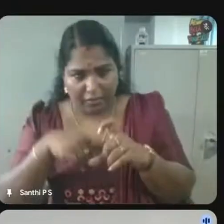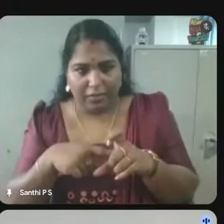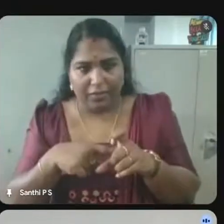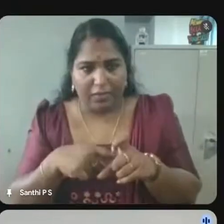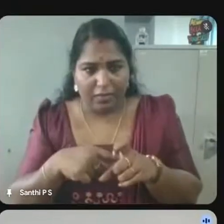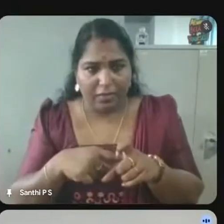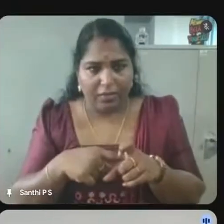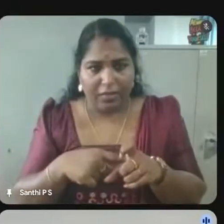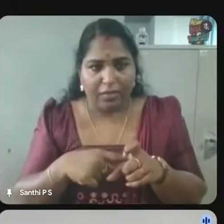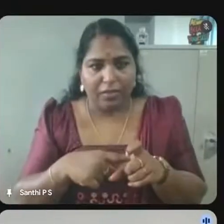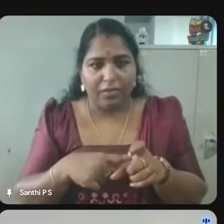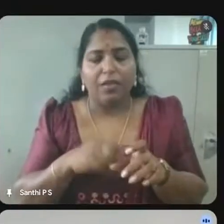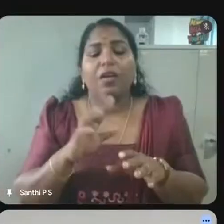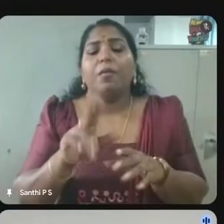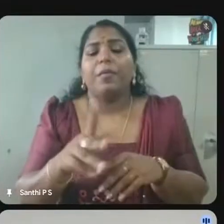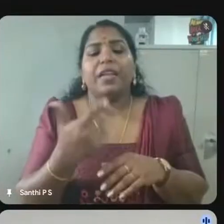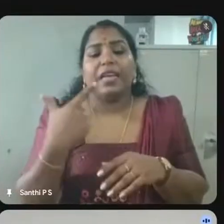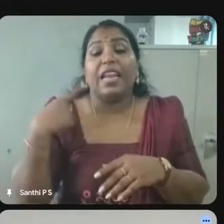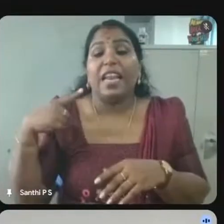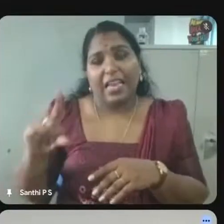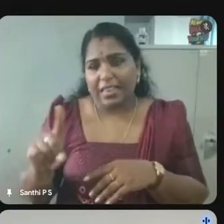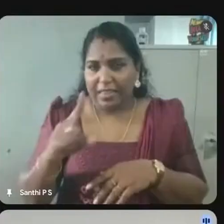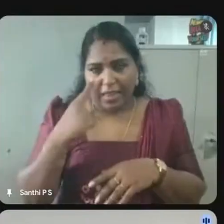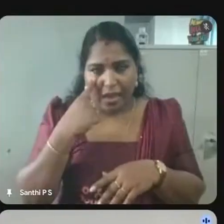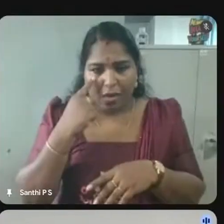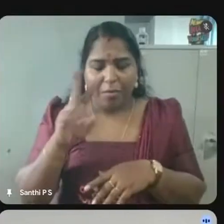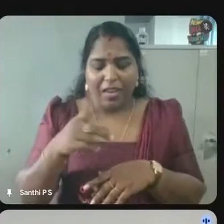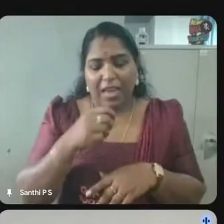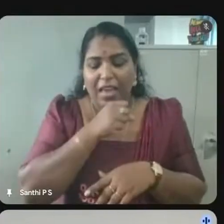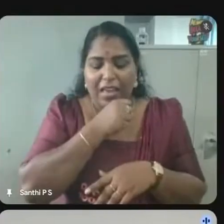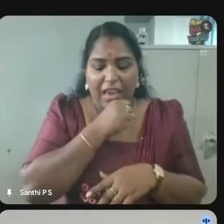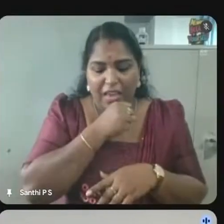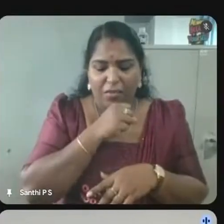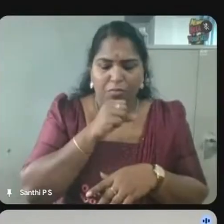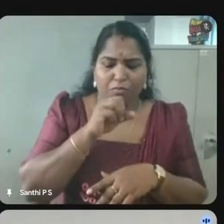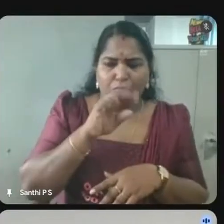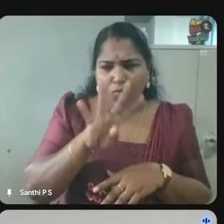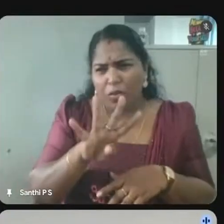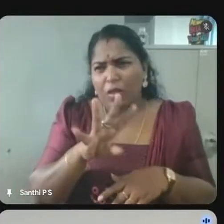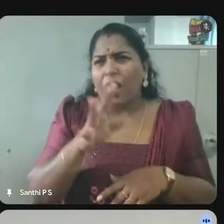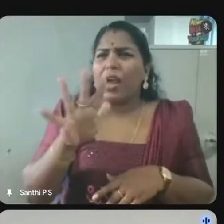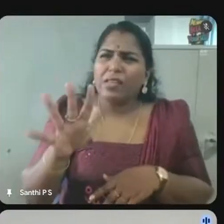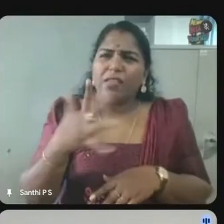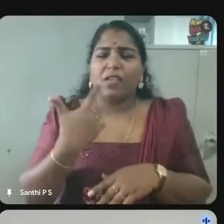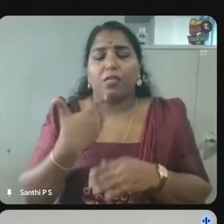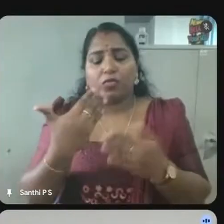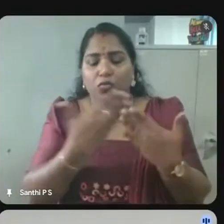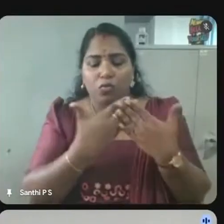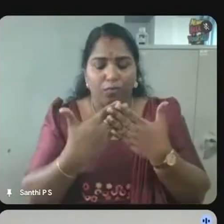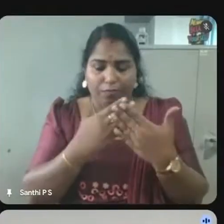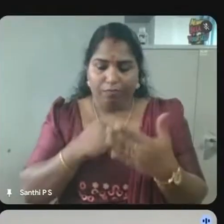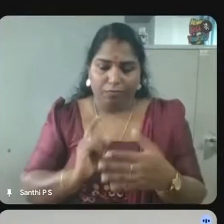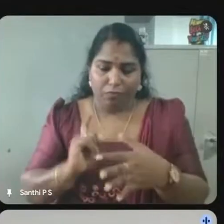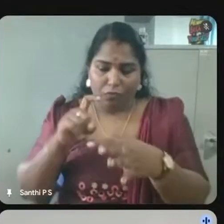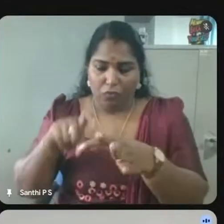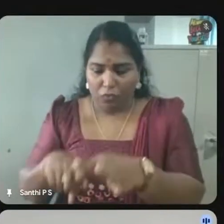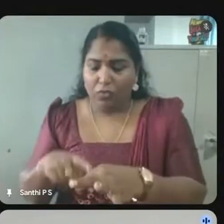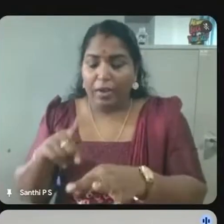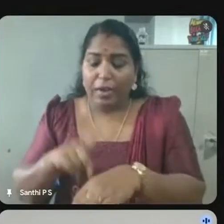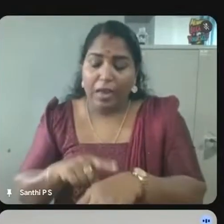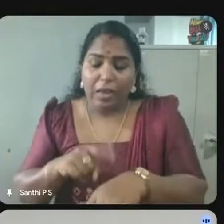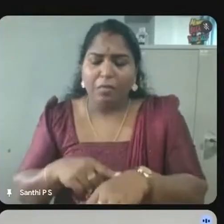കുട്ടിയുടെ കണ്ണിന്റെ വളർച്ച പൂർത്തിയാവുന്നത്. ആ 3 വയസ്സിൽ കുട്ടികൾക്ക് നേരത്തെ കാണിച്ച ലെൻസ് ചാർട്ടിന്റെ ഏറ്റവും താഴത്തെ വരി